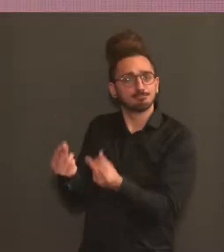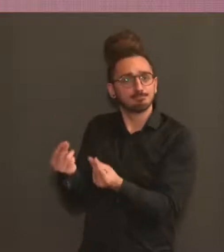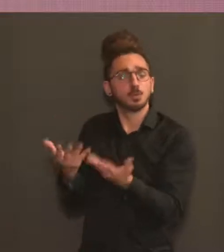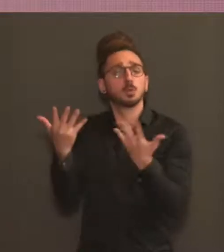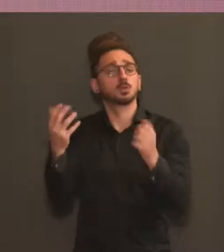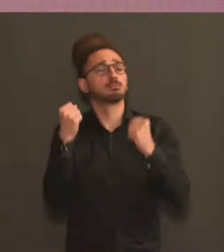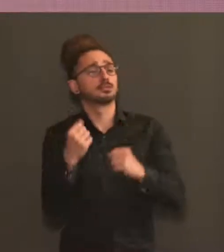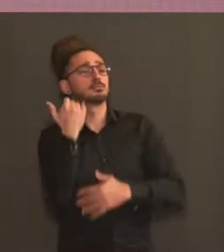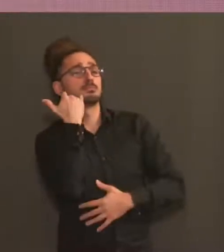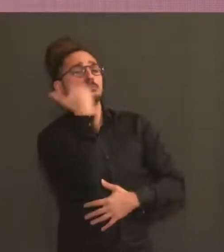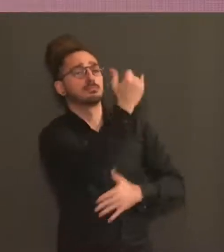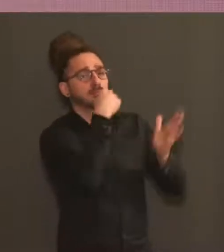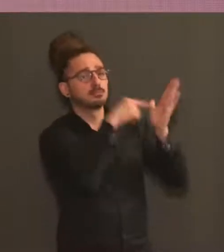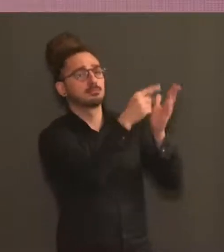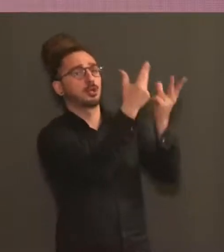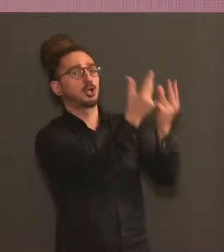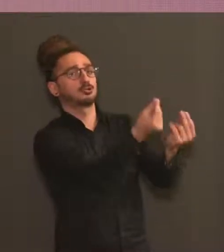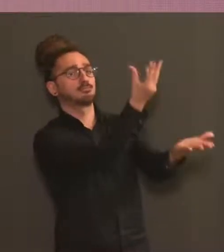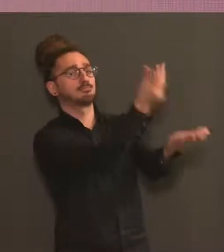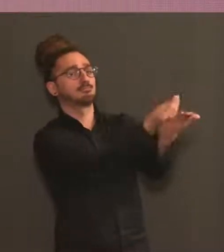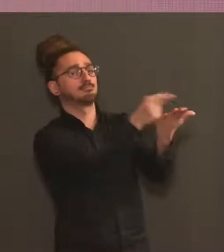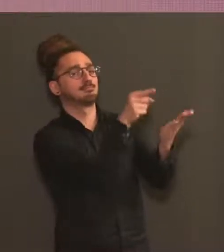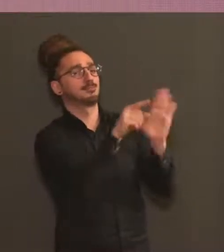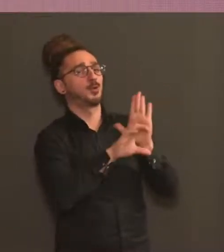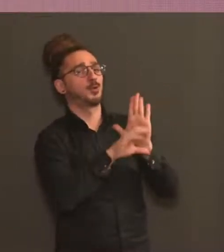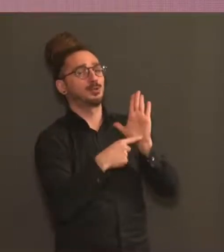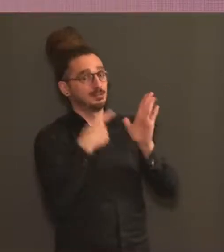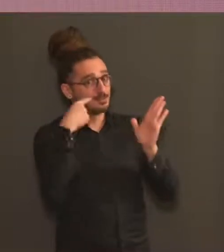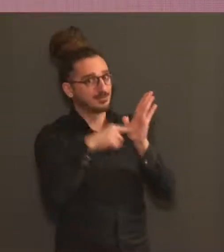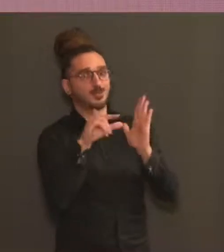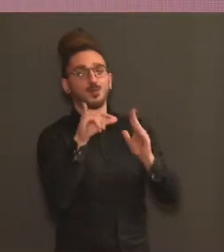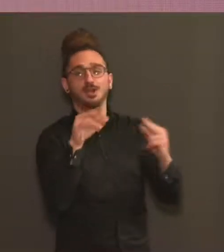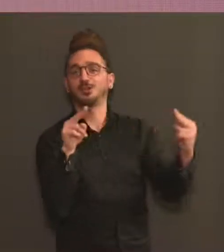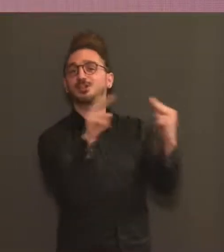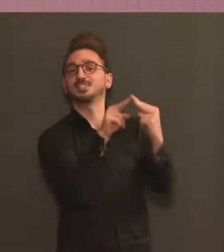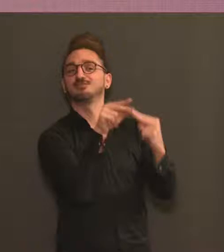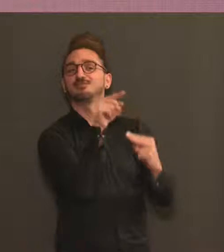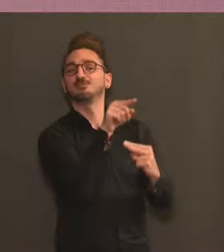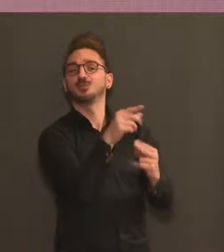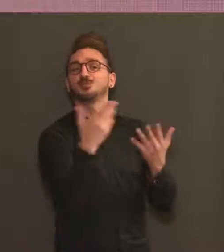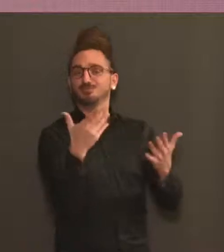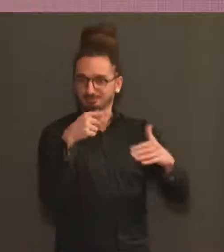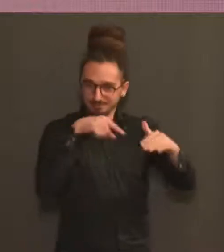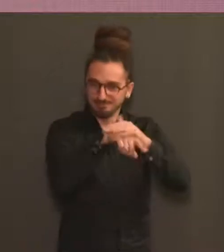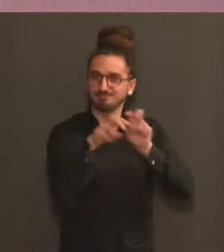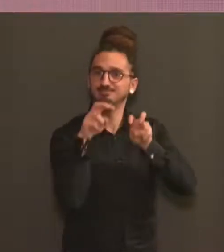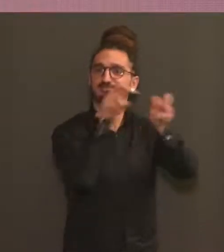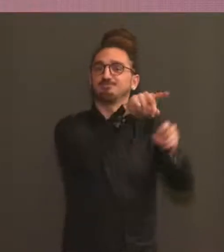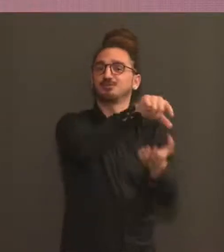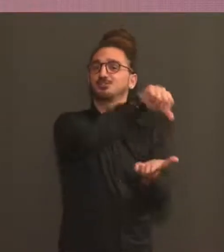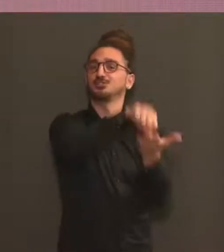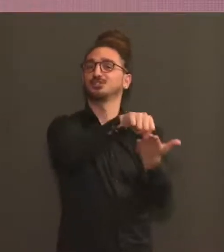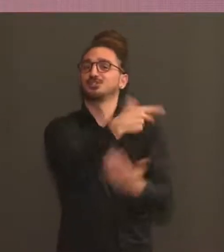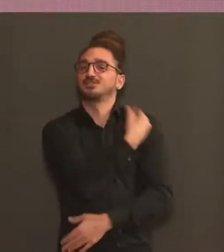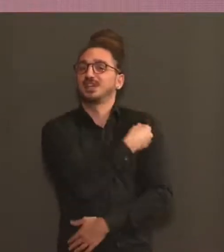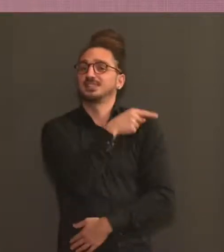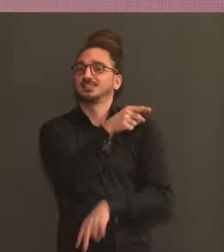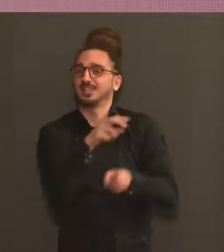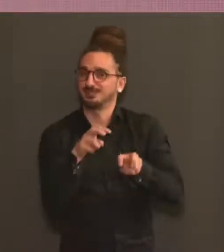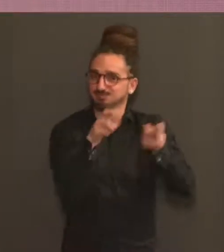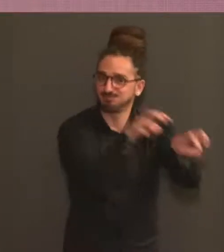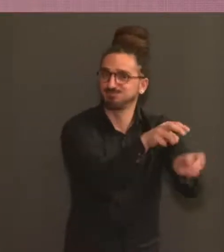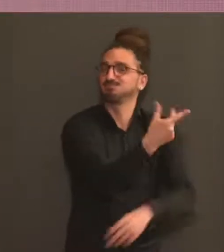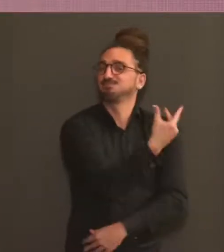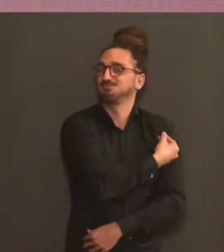un centre de vaccination. Ce n'est que via cette méthode que les personnes concernées